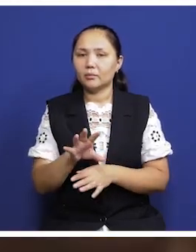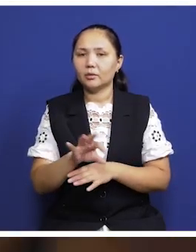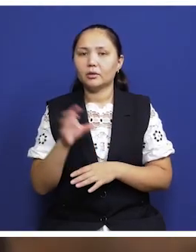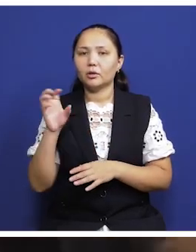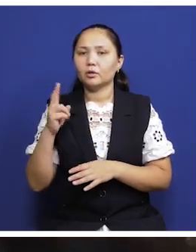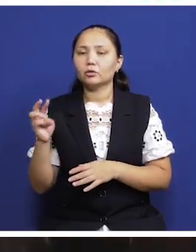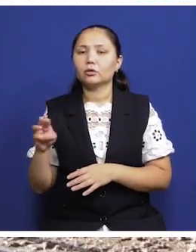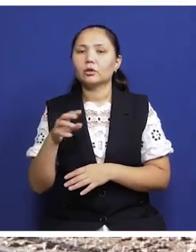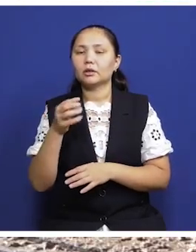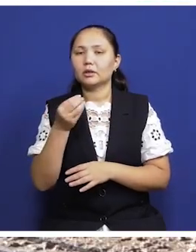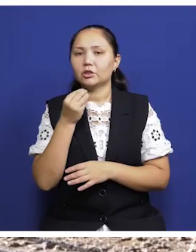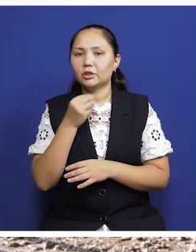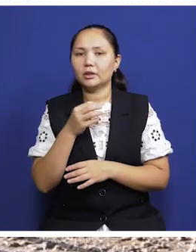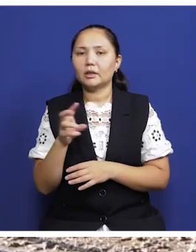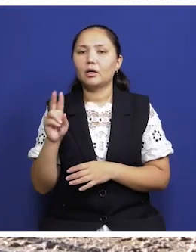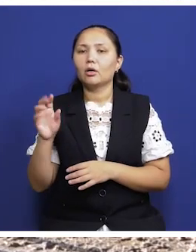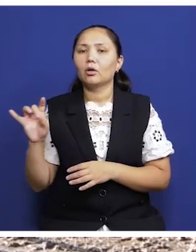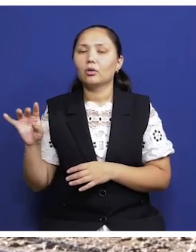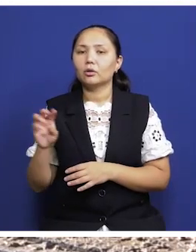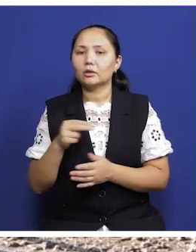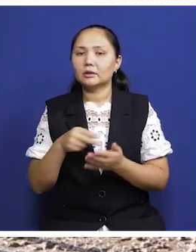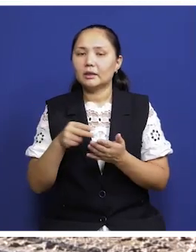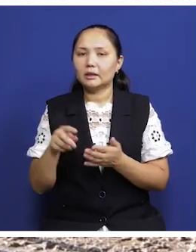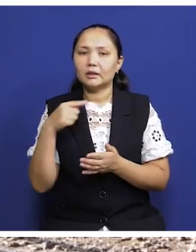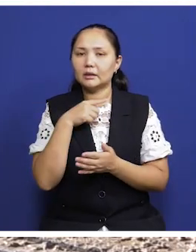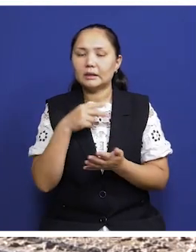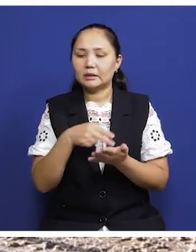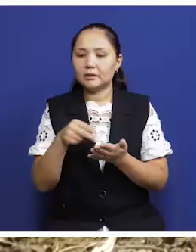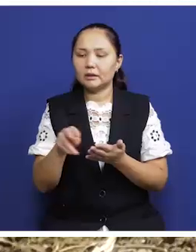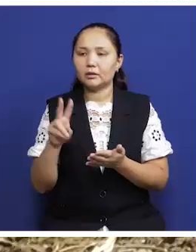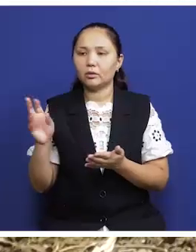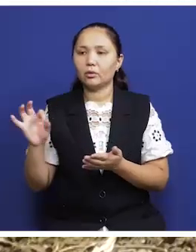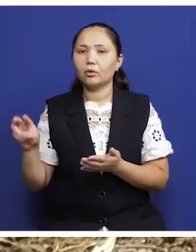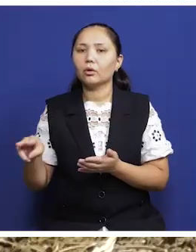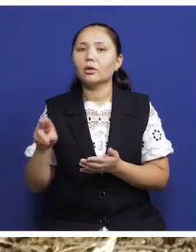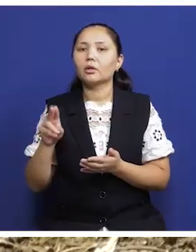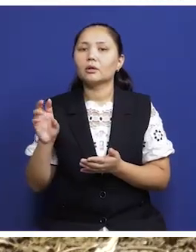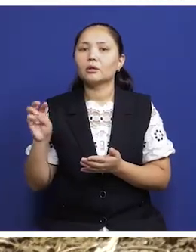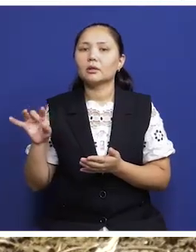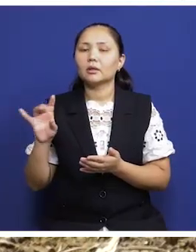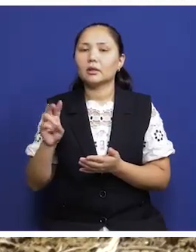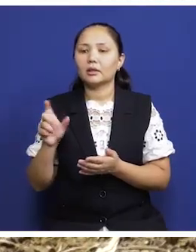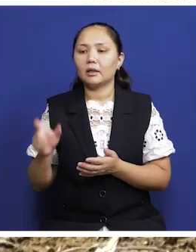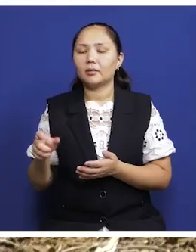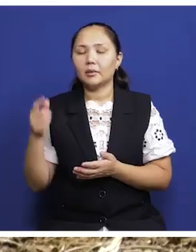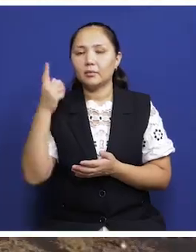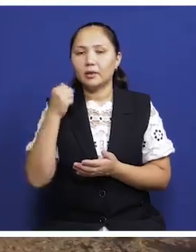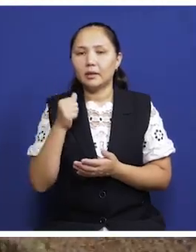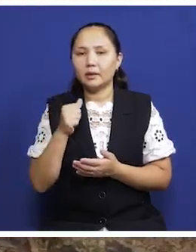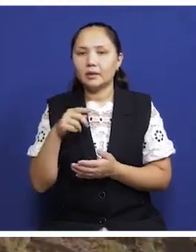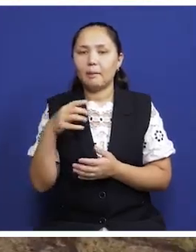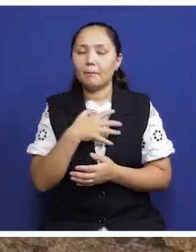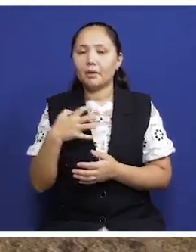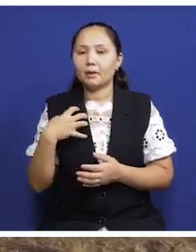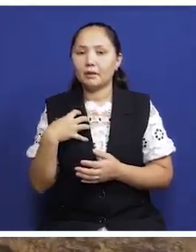сатады, қыста соғым сатса ақша боларын көктеректік тұрғындар жақсы біледі. Себебі мал шаруашылығы саласы